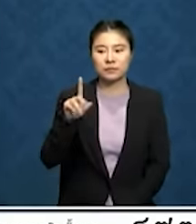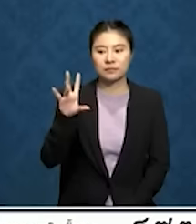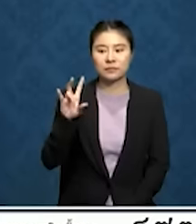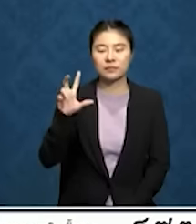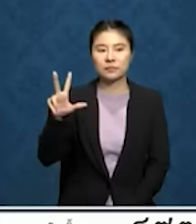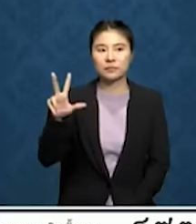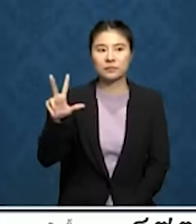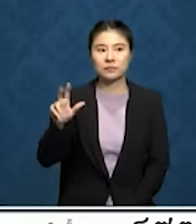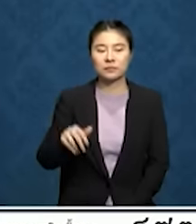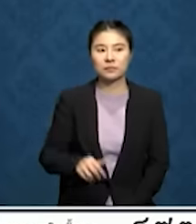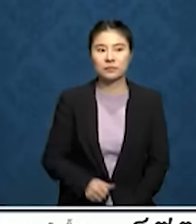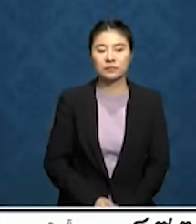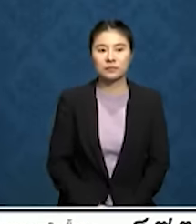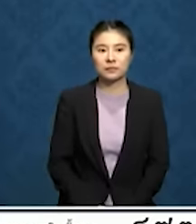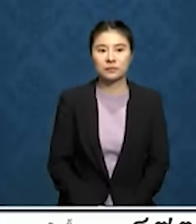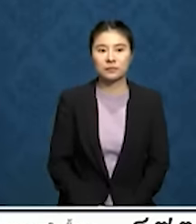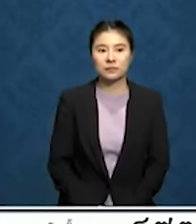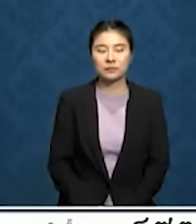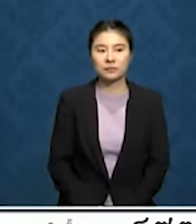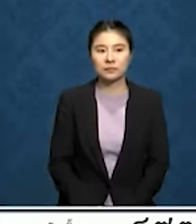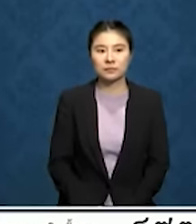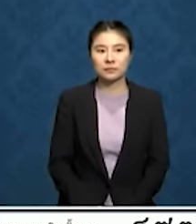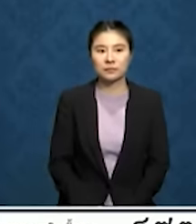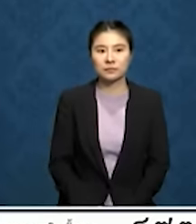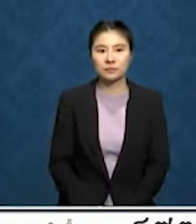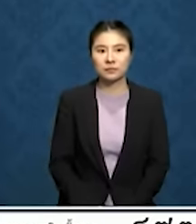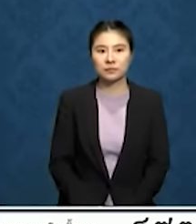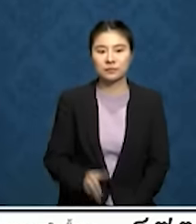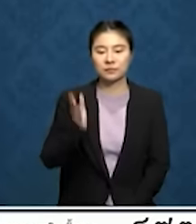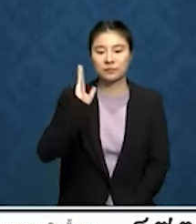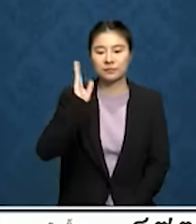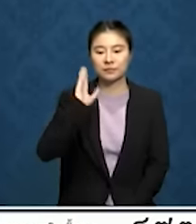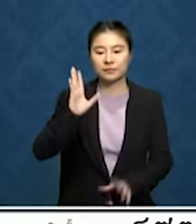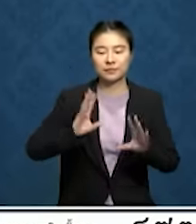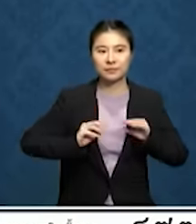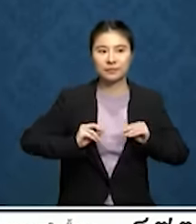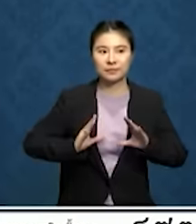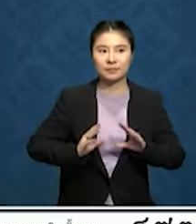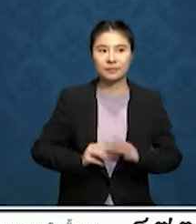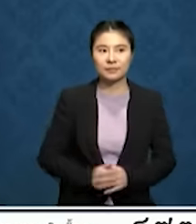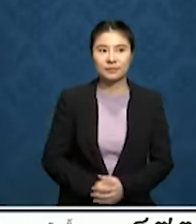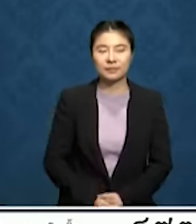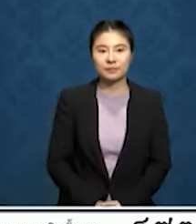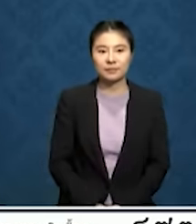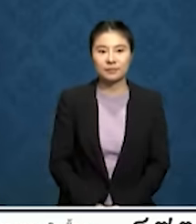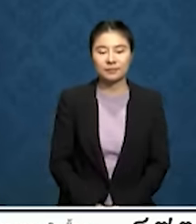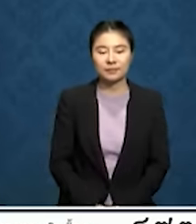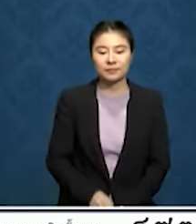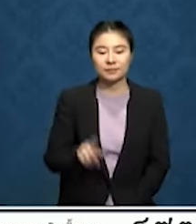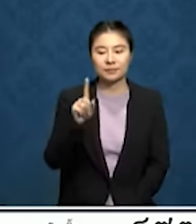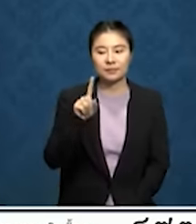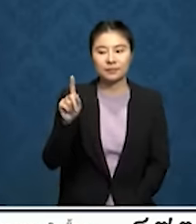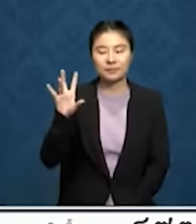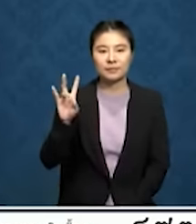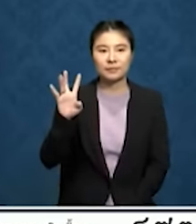173นายธีรชัยพันธุมาศ ไม่เห็นชอบครับ เอาไปลงคลิปหน่อย